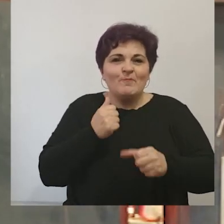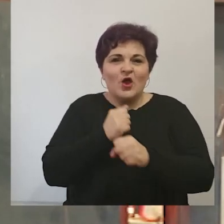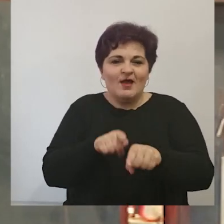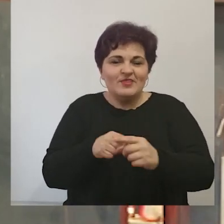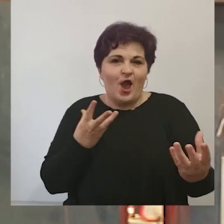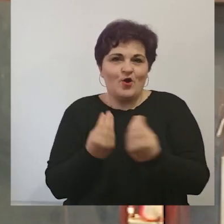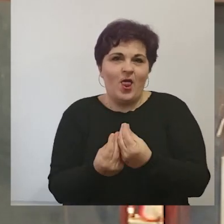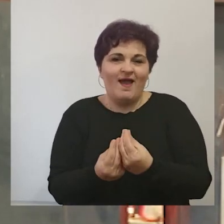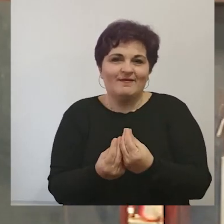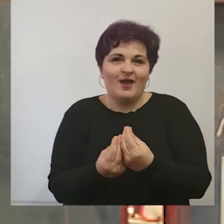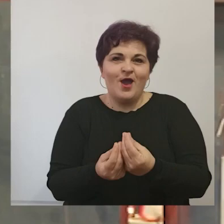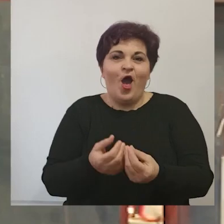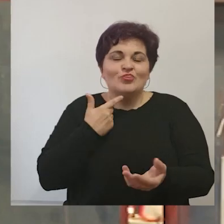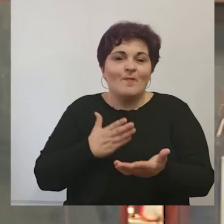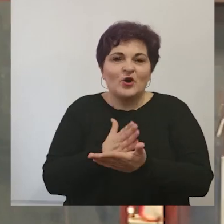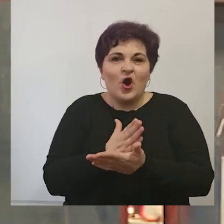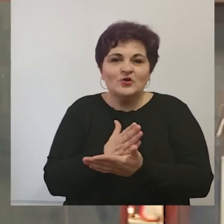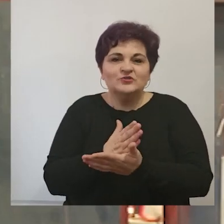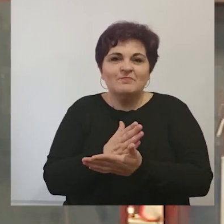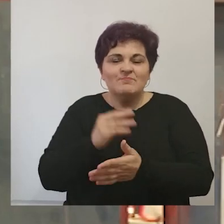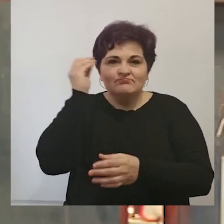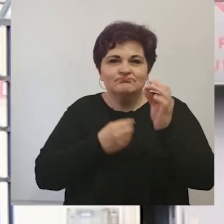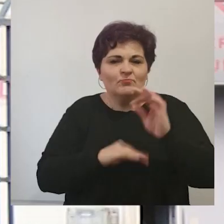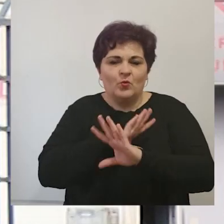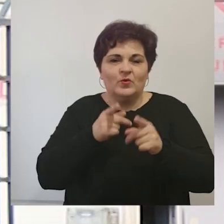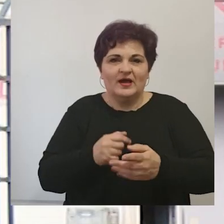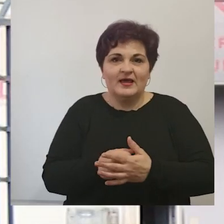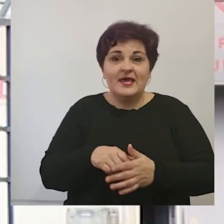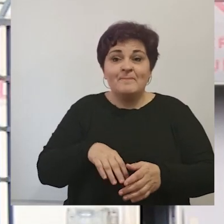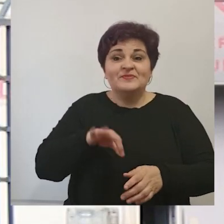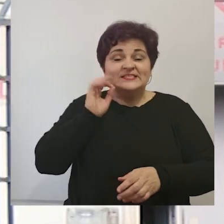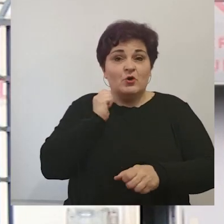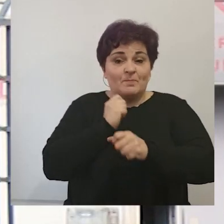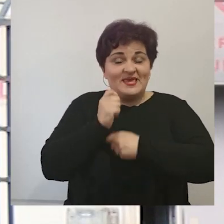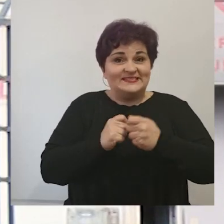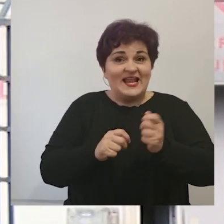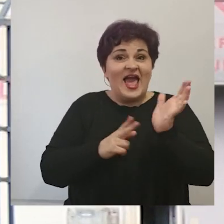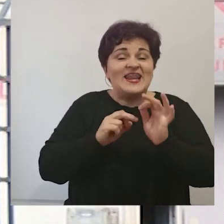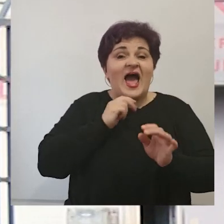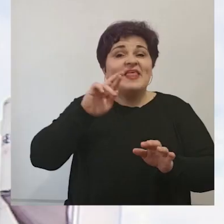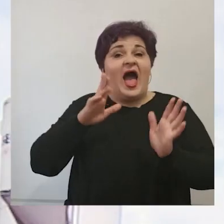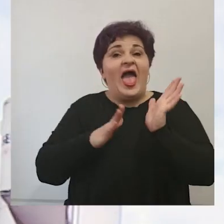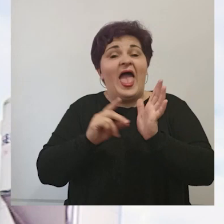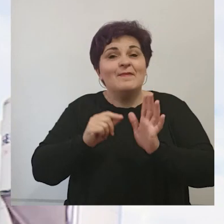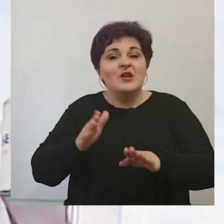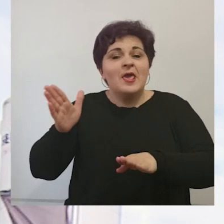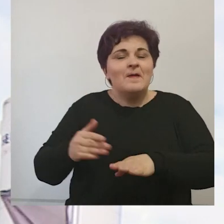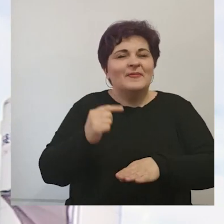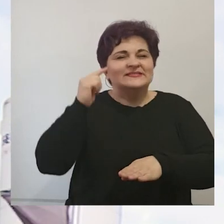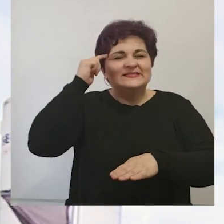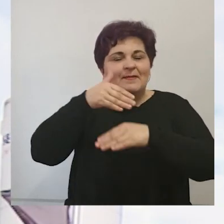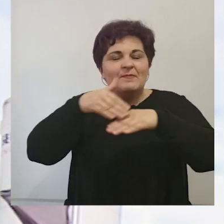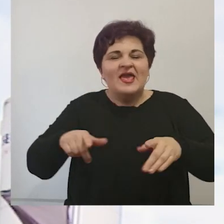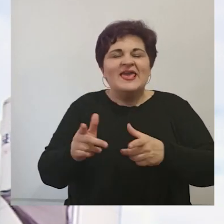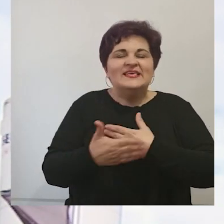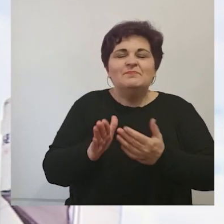uklopila, dobro se snašla, usavršila se u to sve. Izborom zanimanja, Nada i Emira su prešle zamišljenu